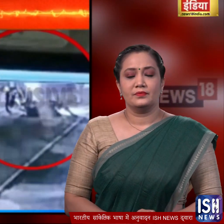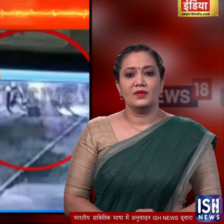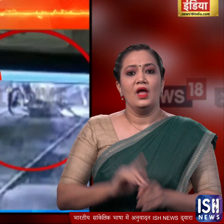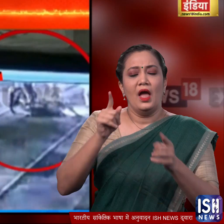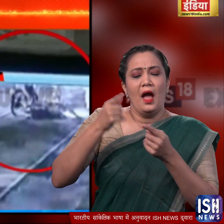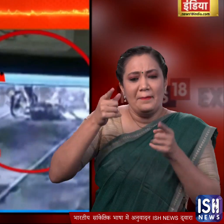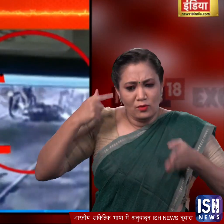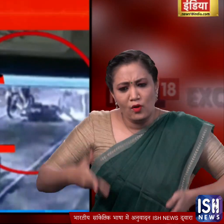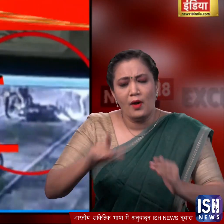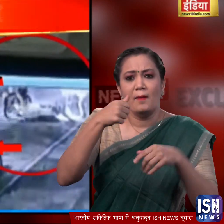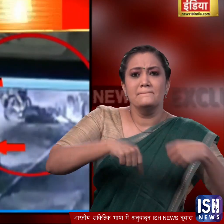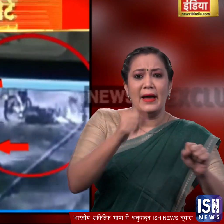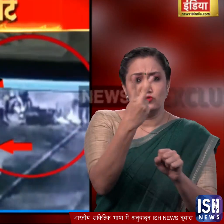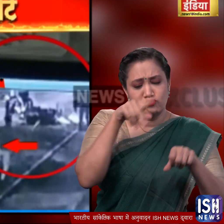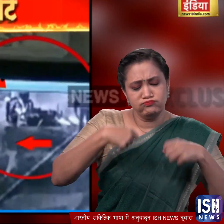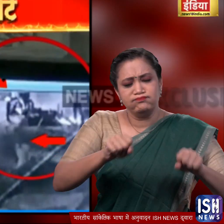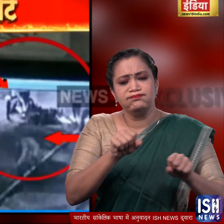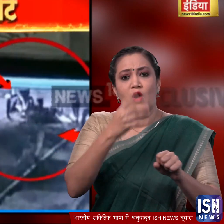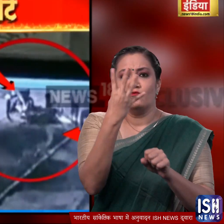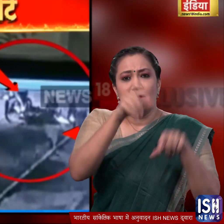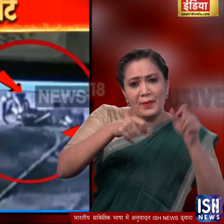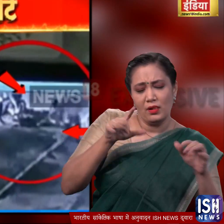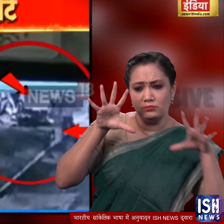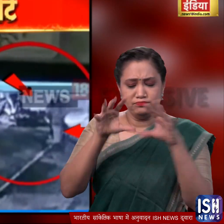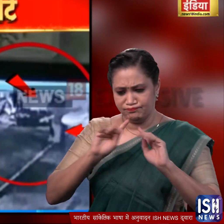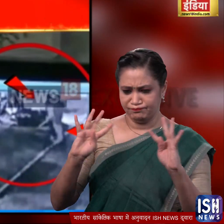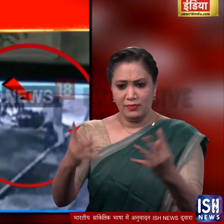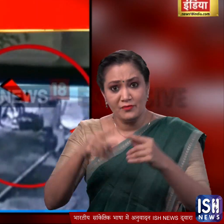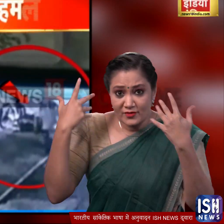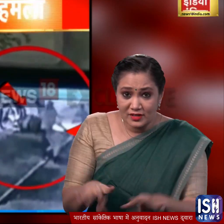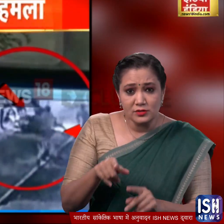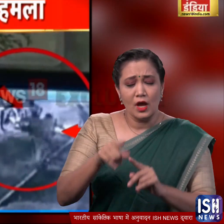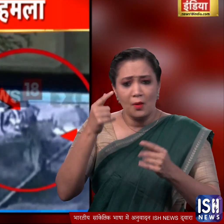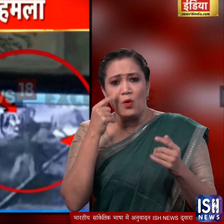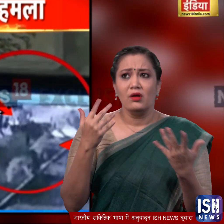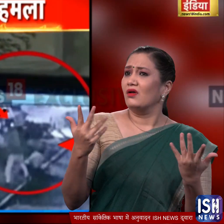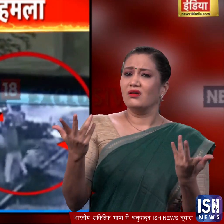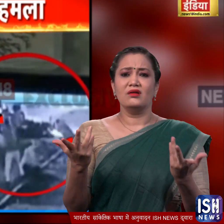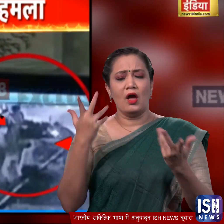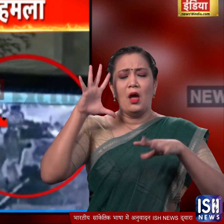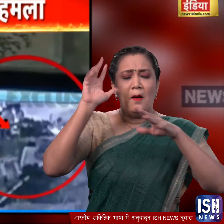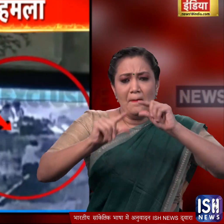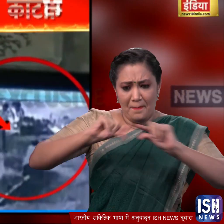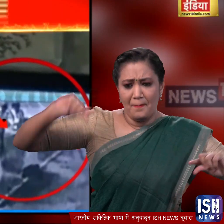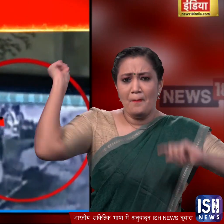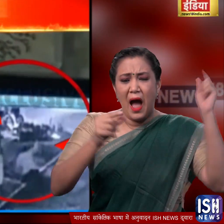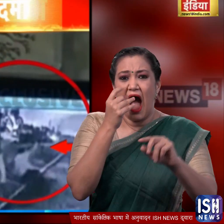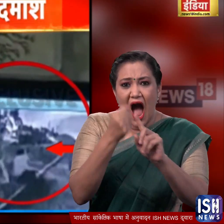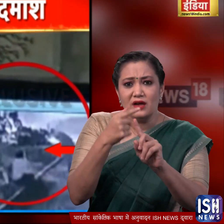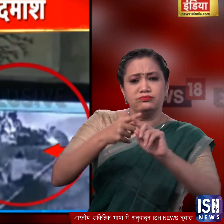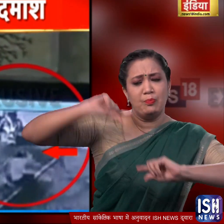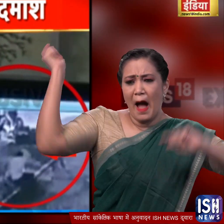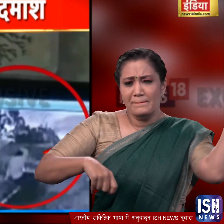जिन्हें बीच रास्ते में 2 मोटरसाइकिलों पर सवार 4 बदमाशों ने घेर लिया। इससे पहले कि वो कुछ समझ पाते, उन बदमाशों ने उन पर लाठियों और लोहे के सरिये